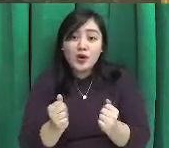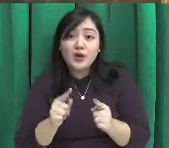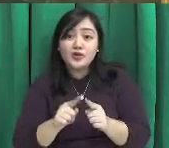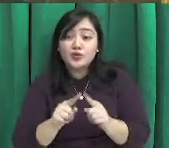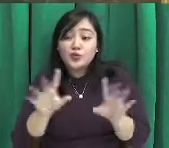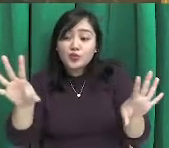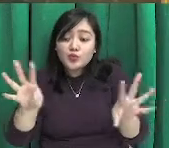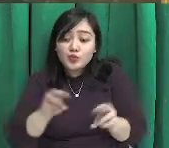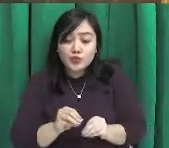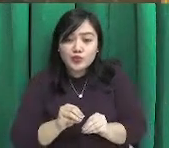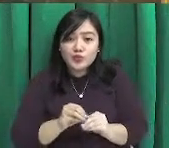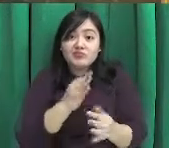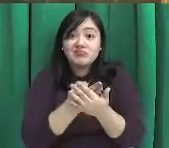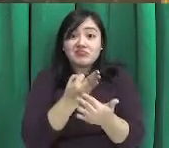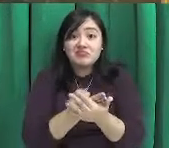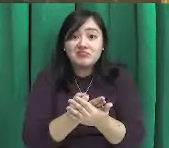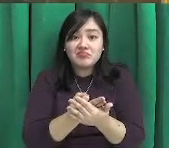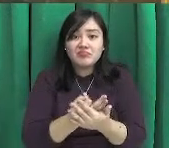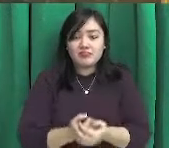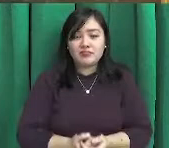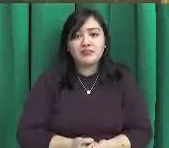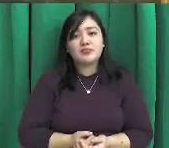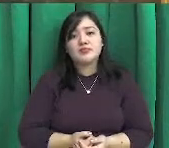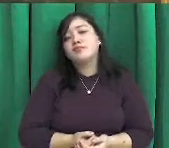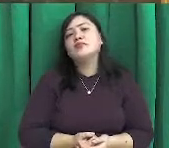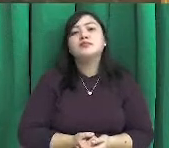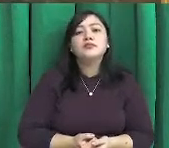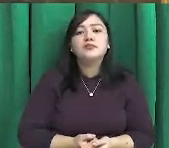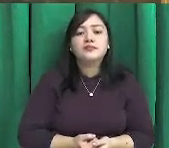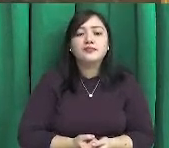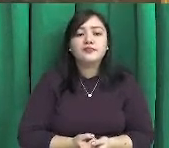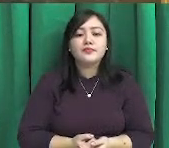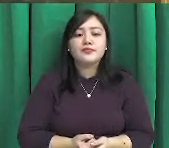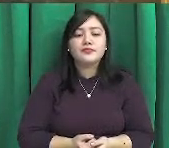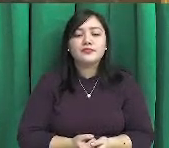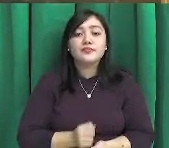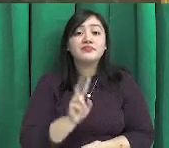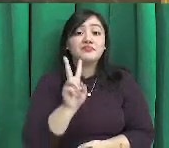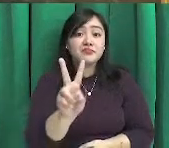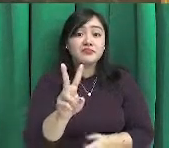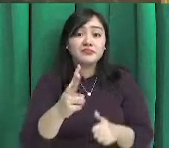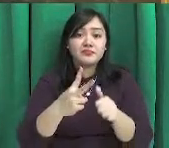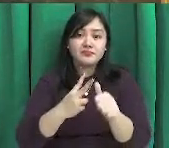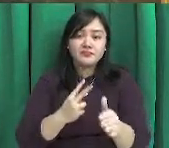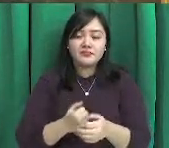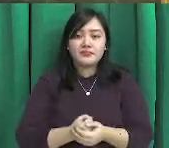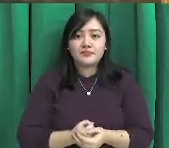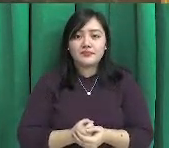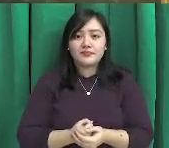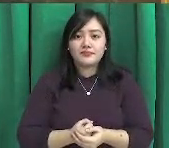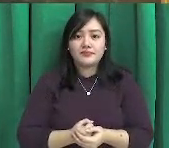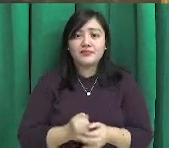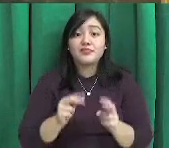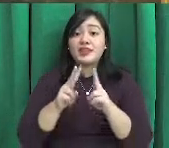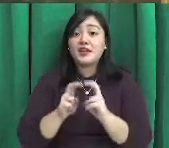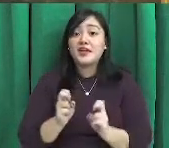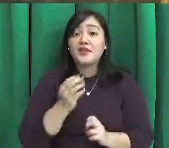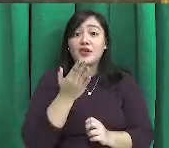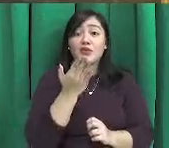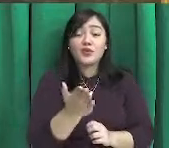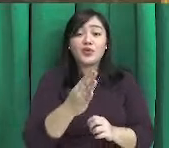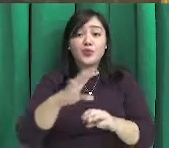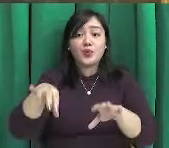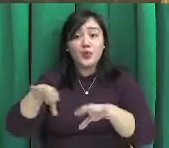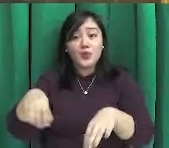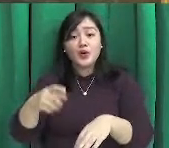Pangalawa, sinasabi ko po rito na ang pera ninyo ay hindi nyo na kahit kayo ang nagtrabaho niyan, gaano